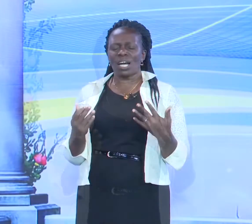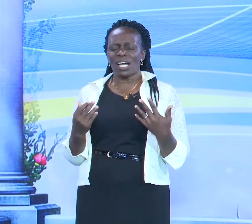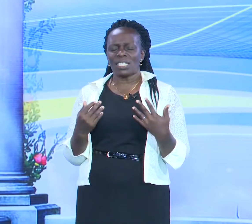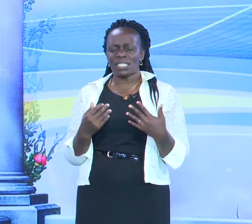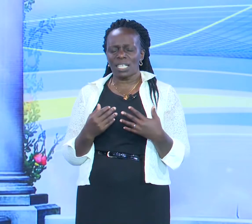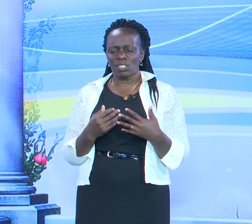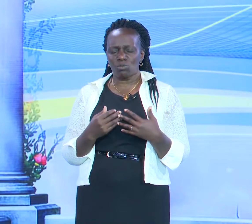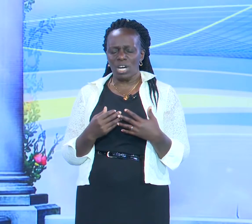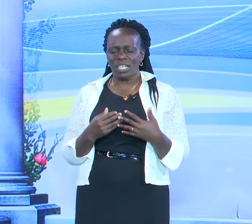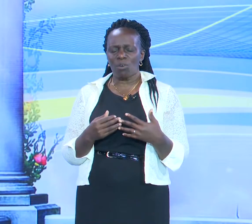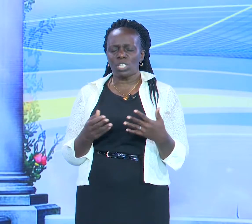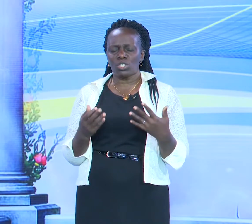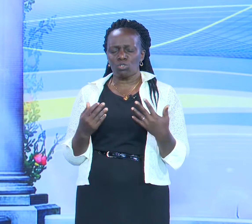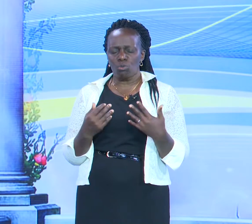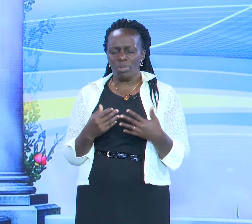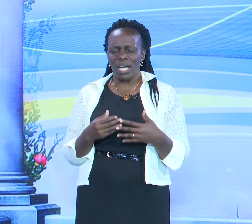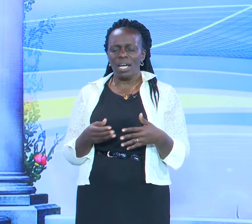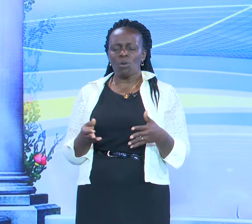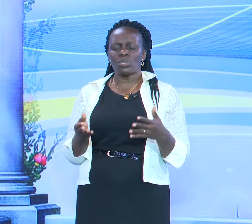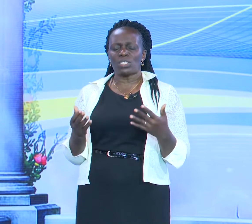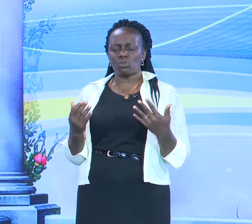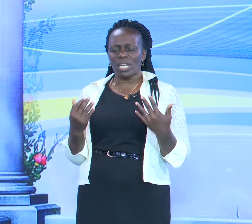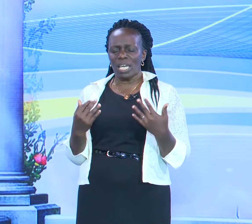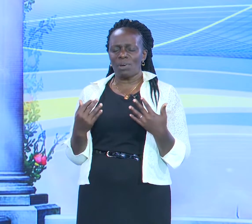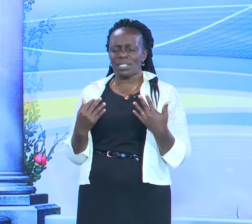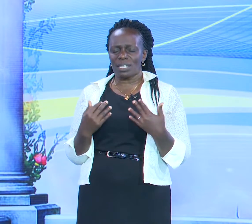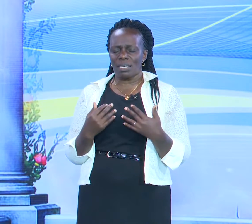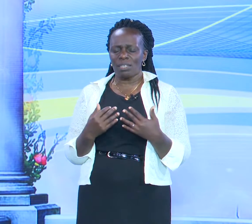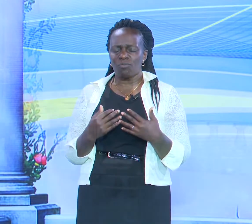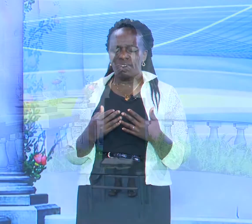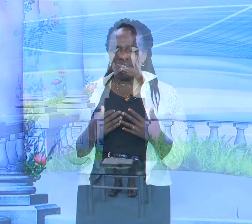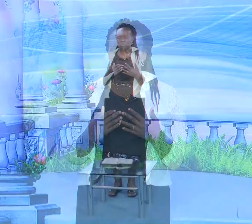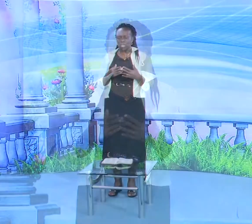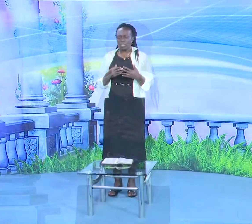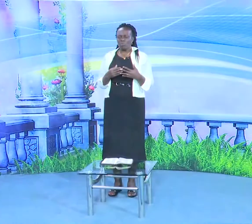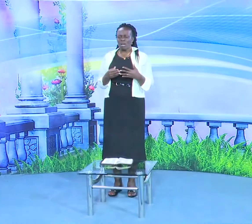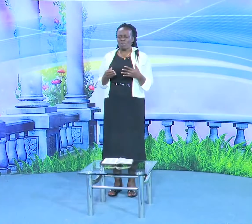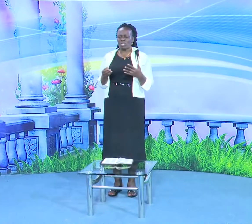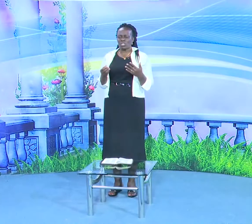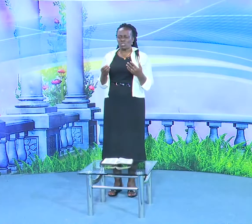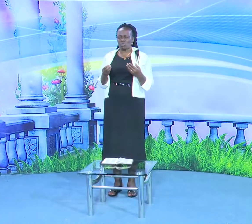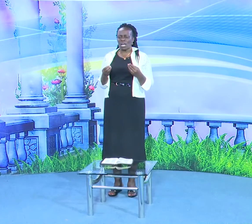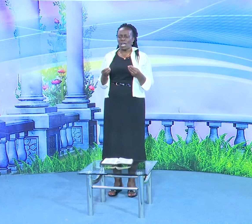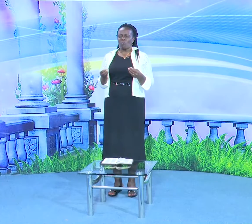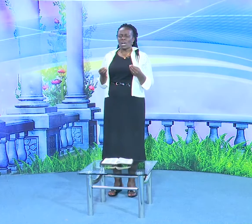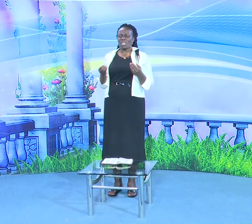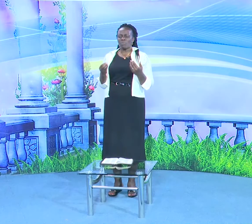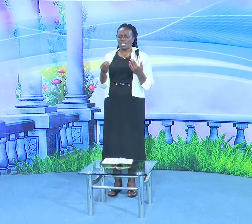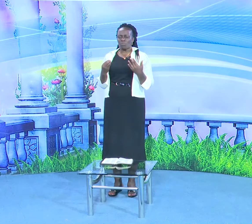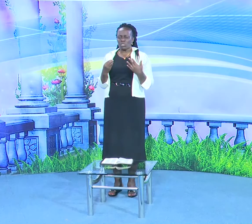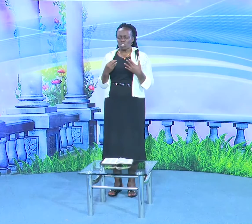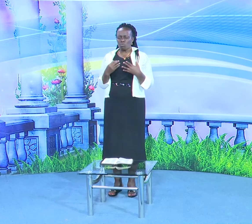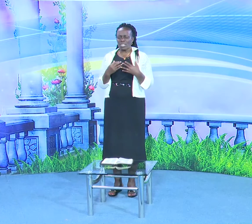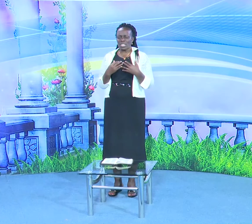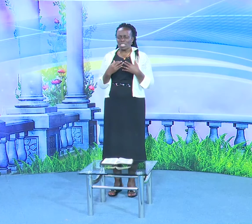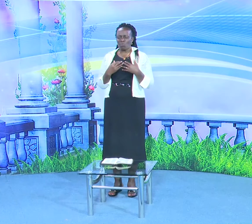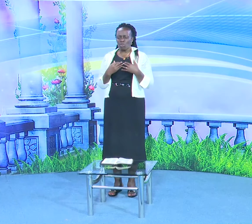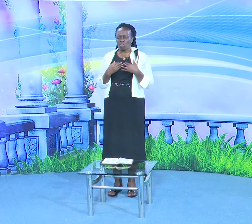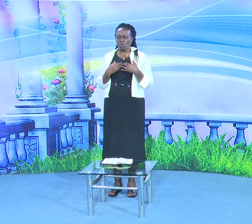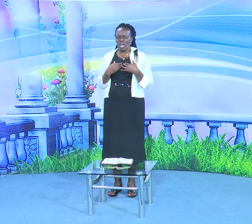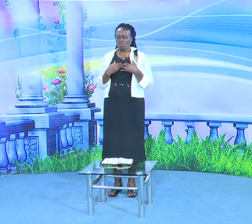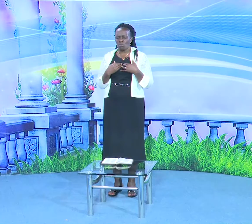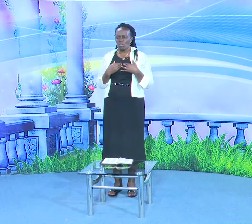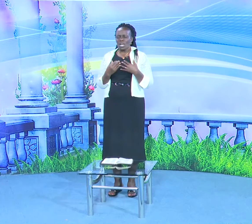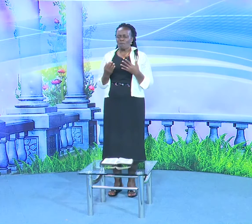unajua hali zetu. Bwana, ulituumba, unatuelewa zaidi mfalme. Baba, unajua mali panaponiuma ndani ya